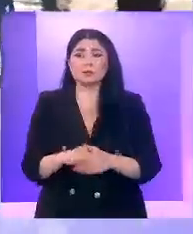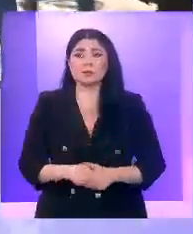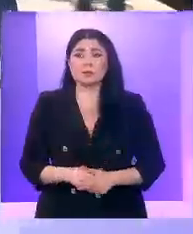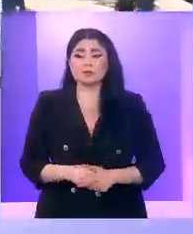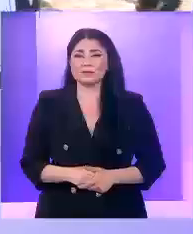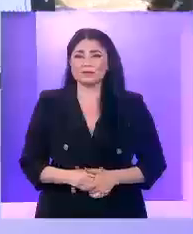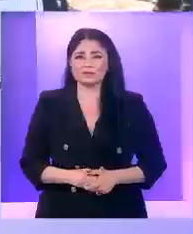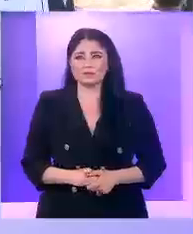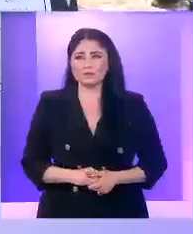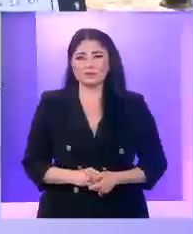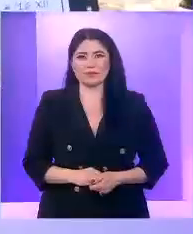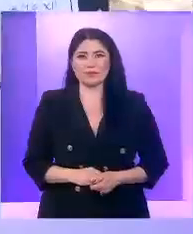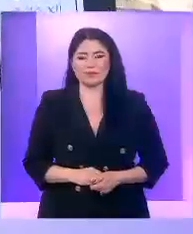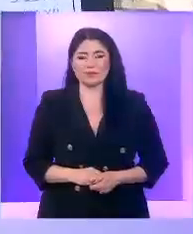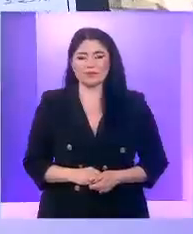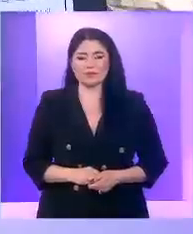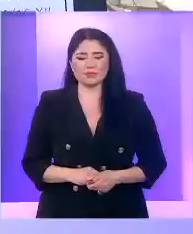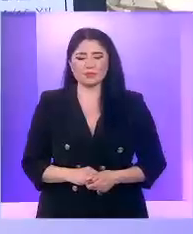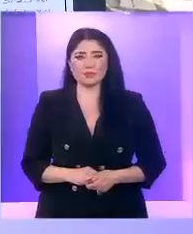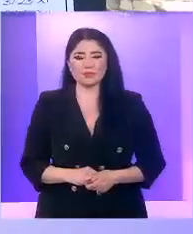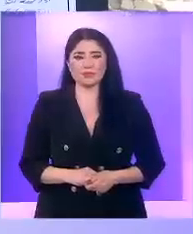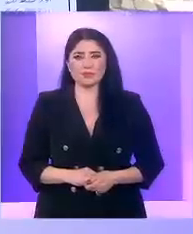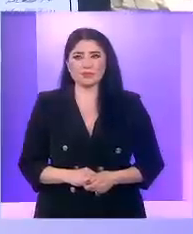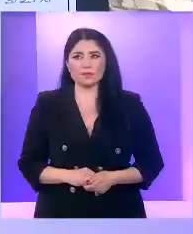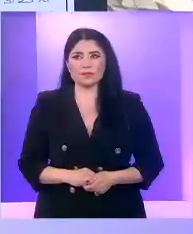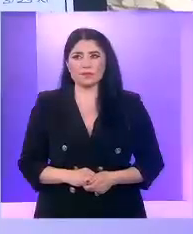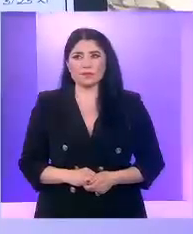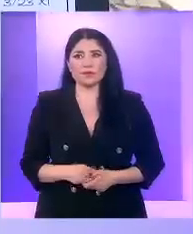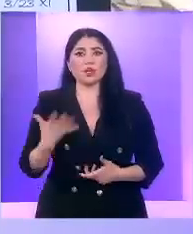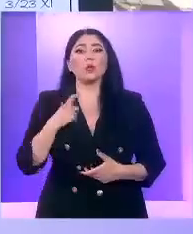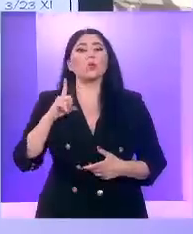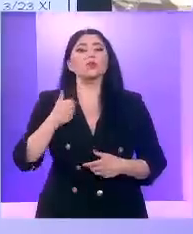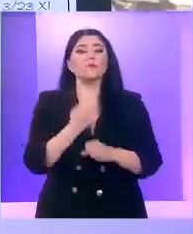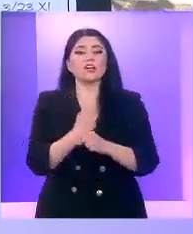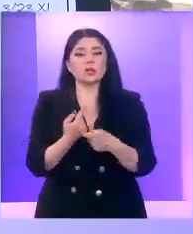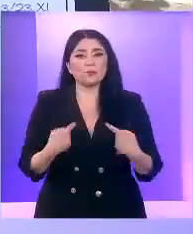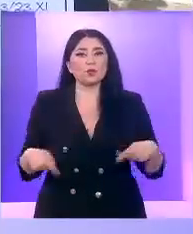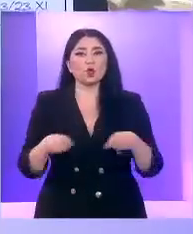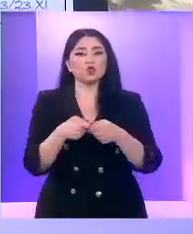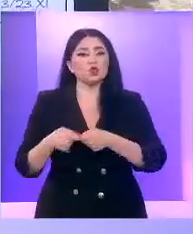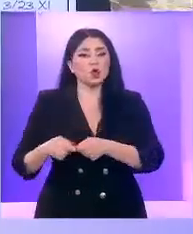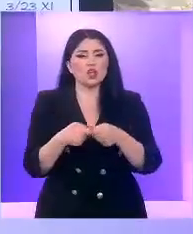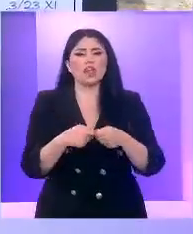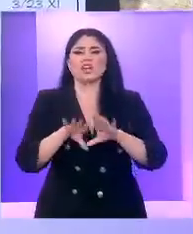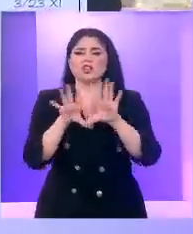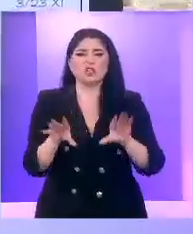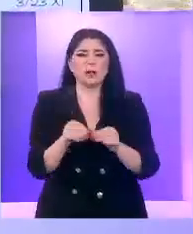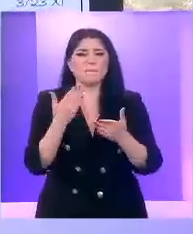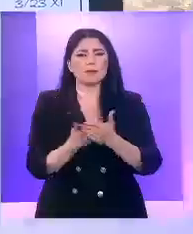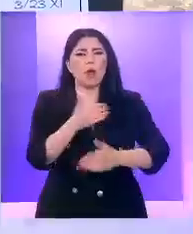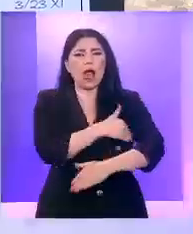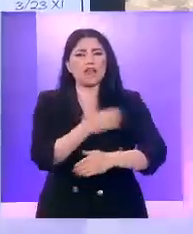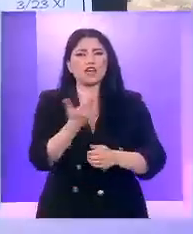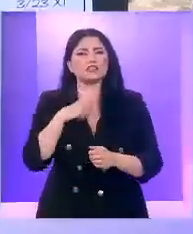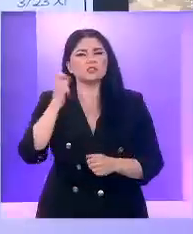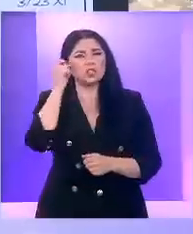ai pe cine să întrebi. Dar cum am putea face noi, societatea în general, astfel încât elevii